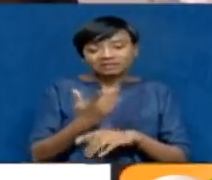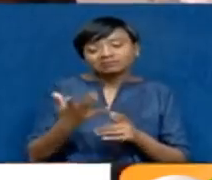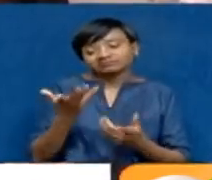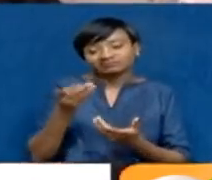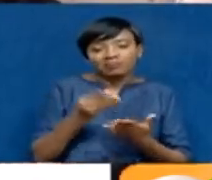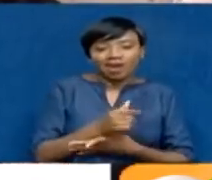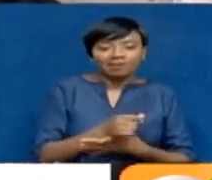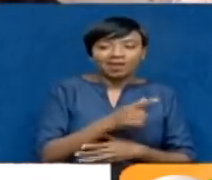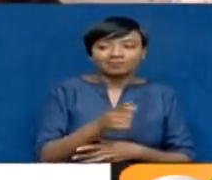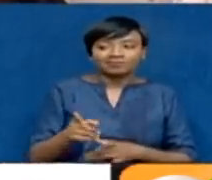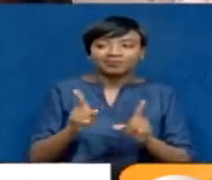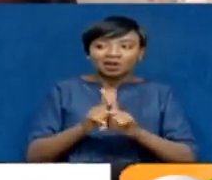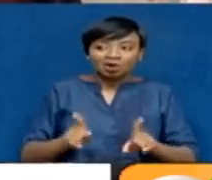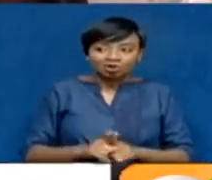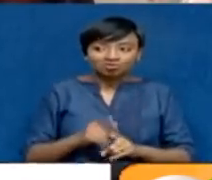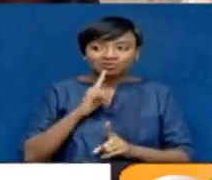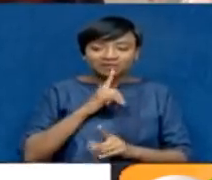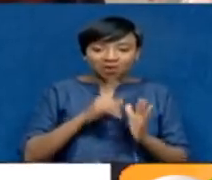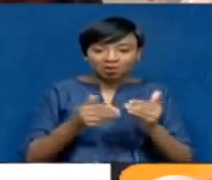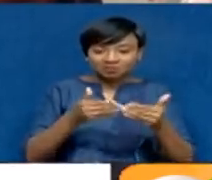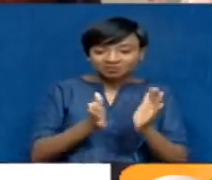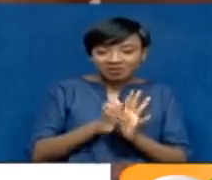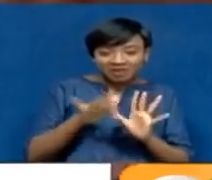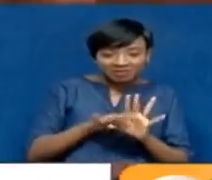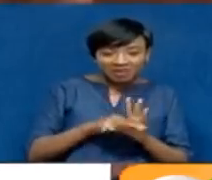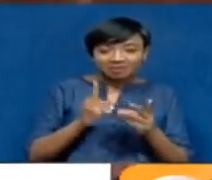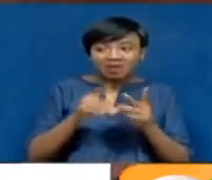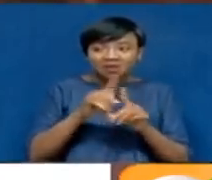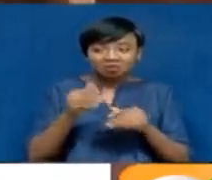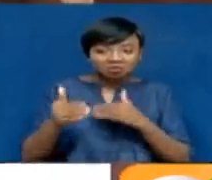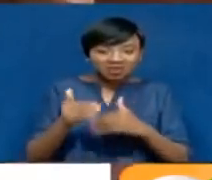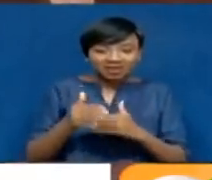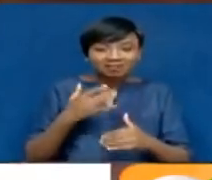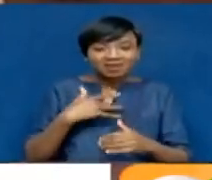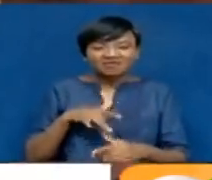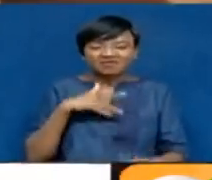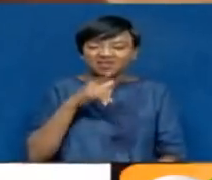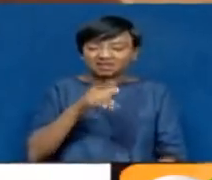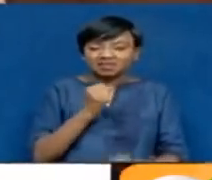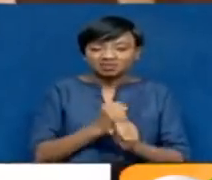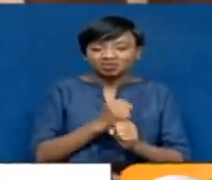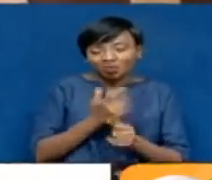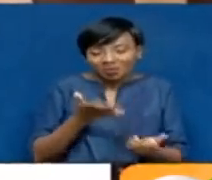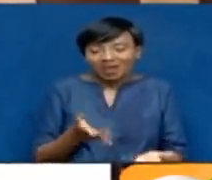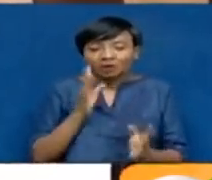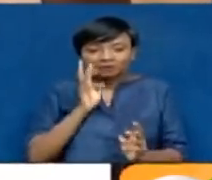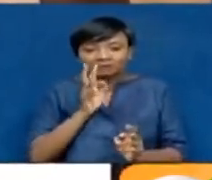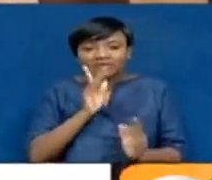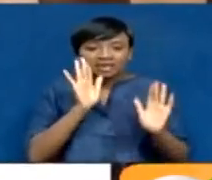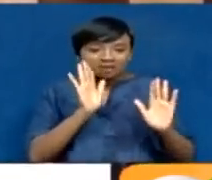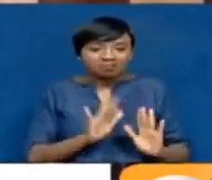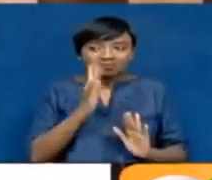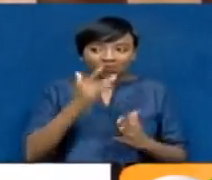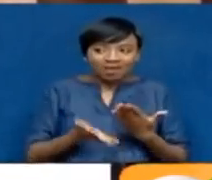Wanasema jamaa zao pamoja na majirani siku hizi wameanza kuona umuhimu wa kazi hii, kwani inawalisha kando